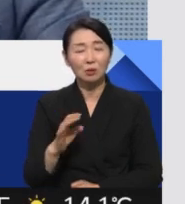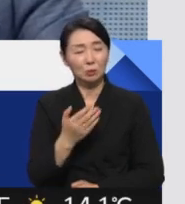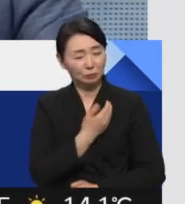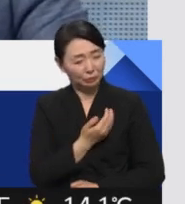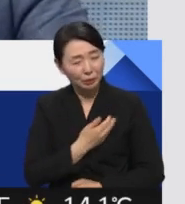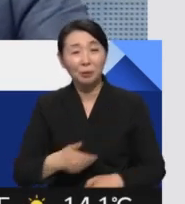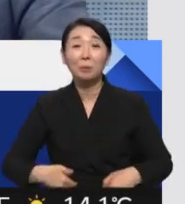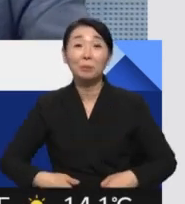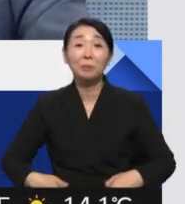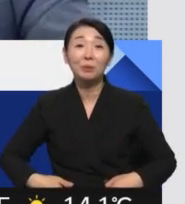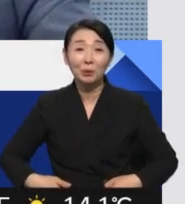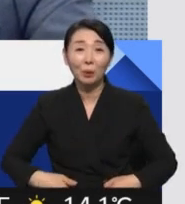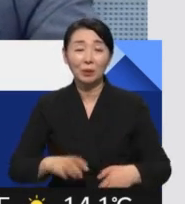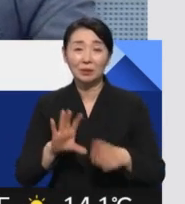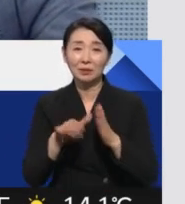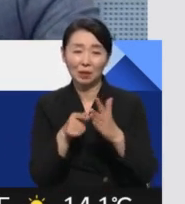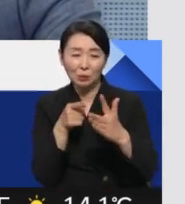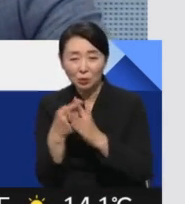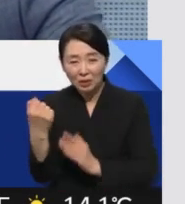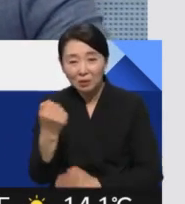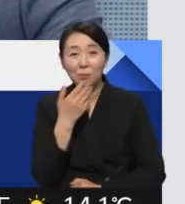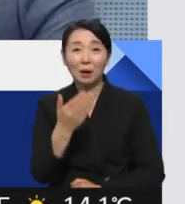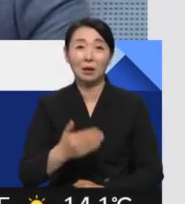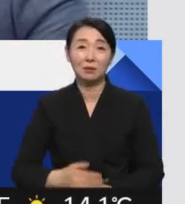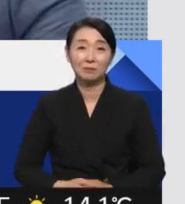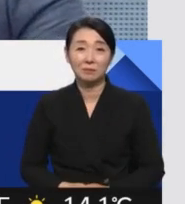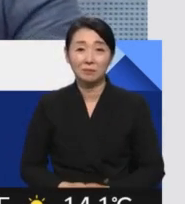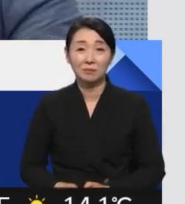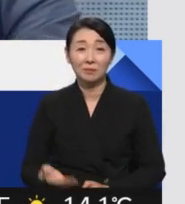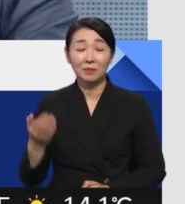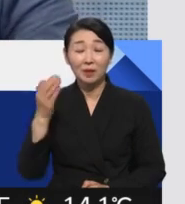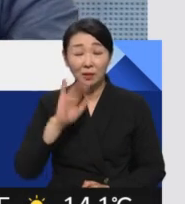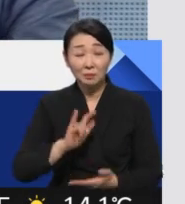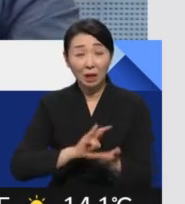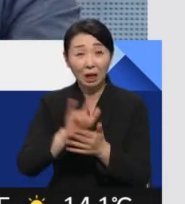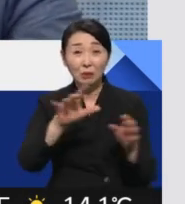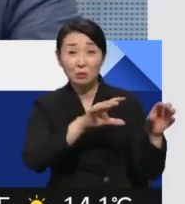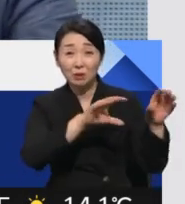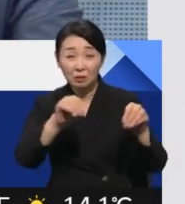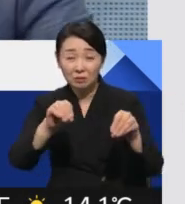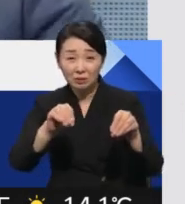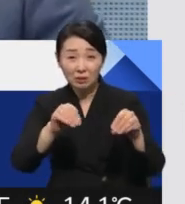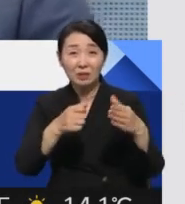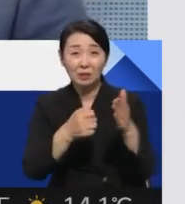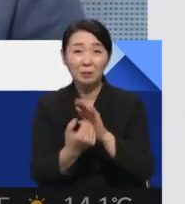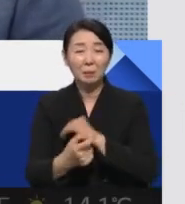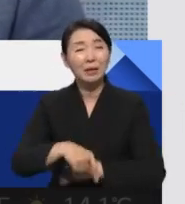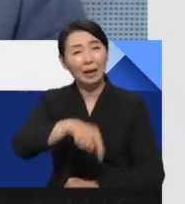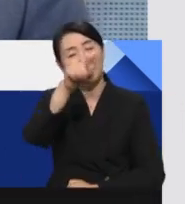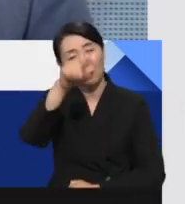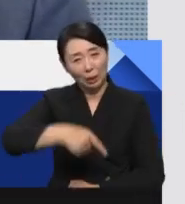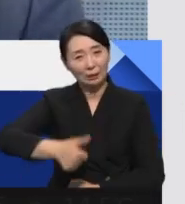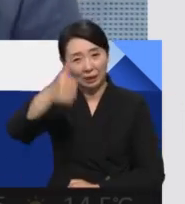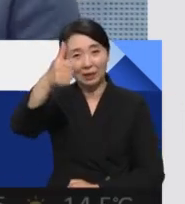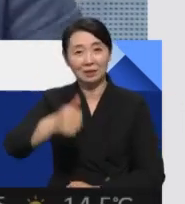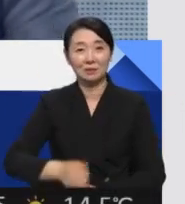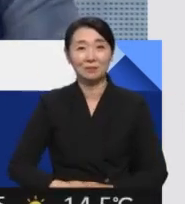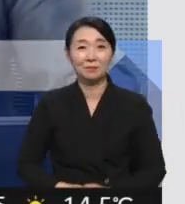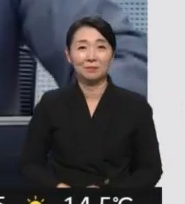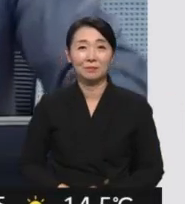하시면 통찰력도 늘어날 텐데 다만 출국금지가 곧 되실 것 같아서 빨리 좀 갔다 오시는 게 어떨까 생각이